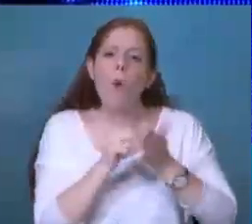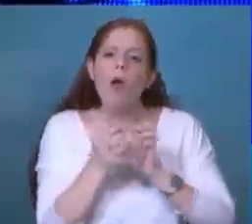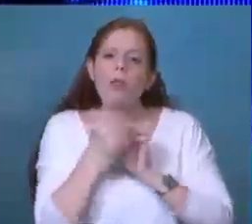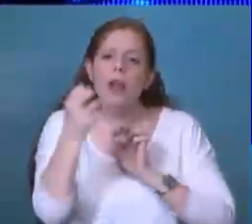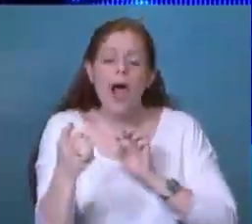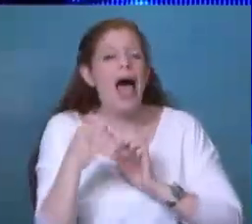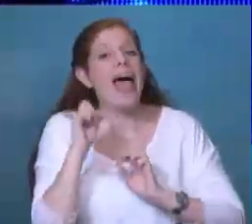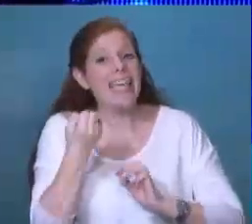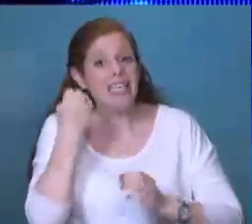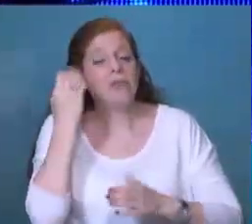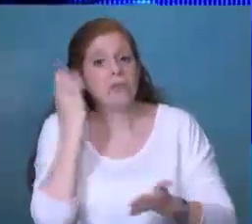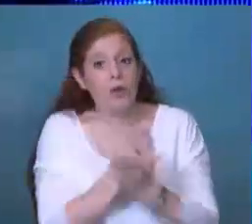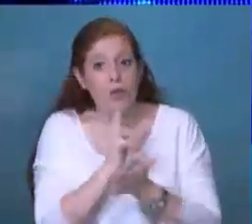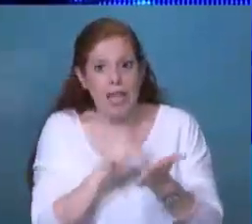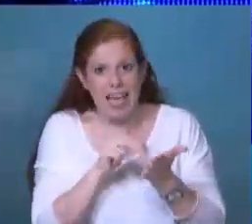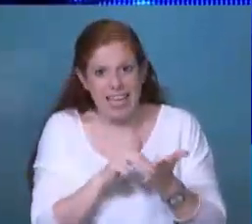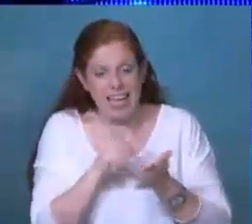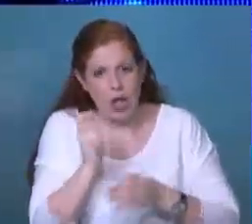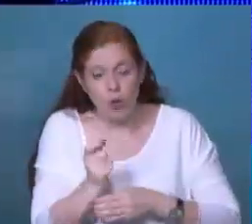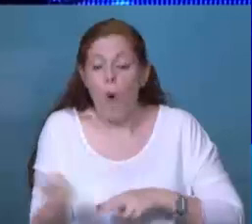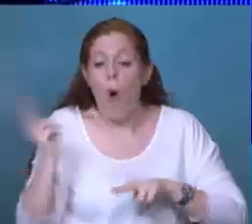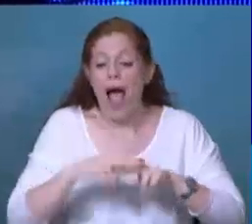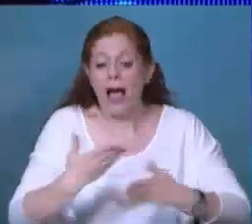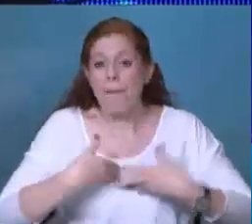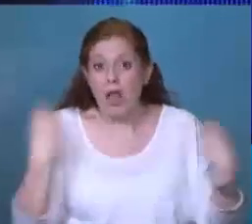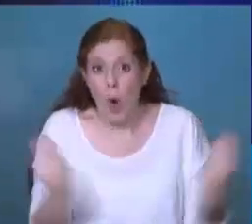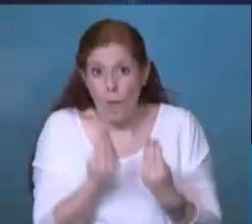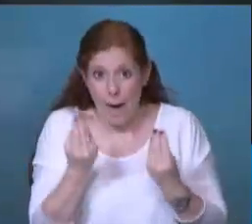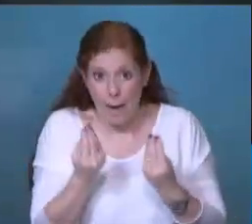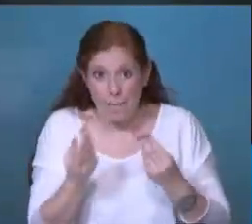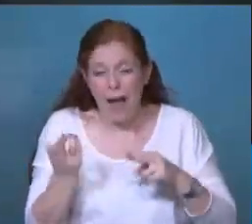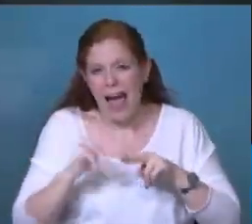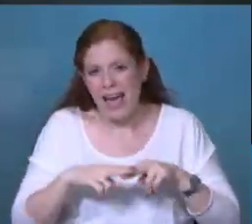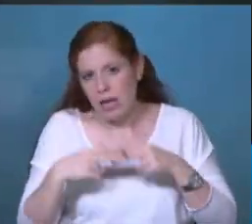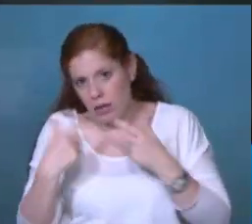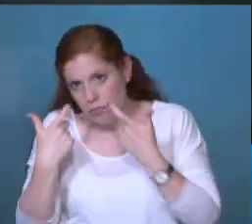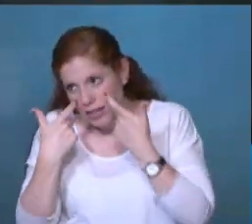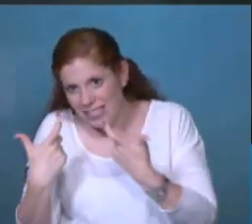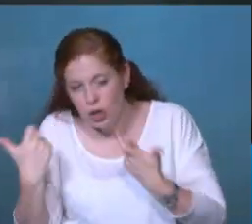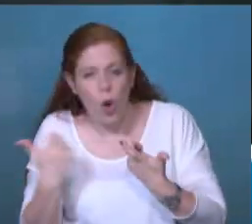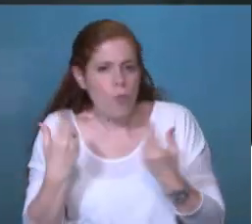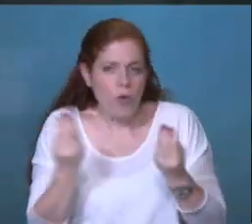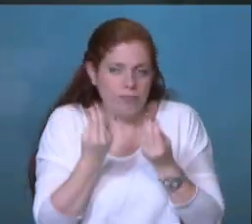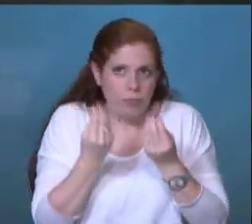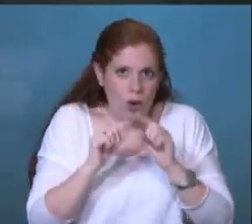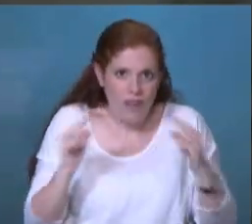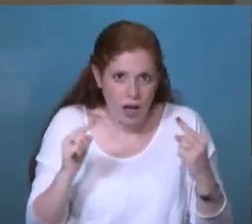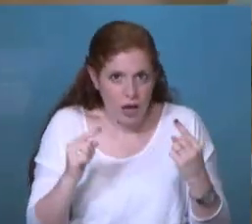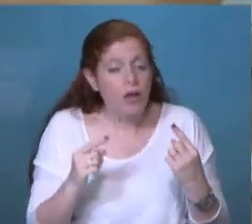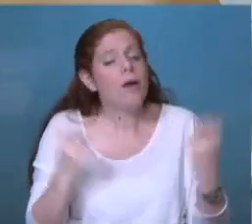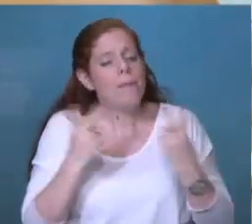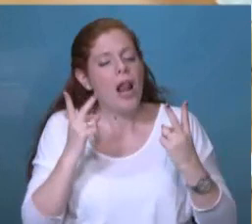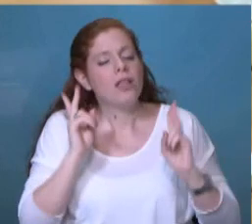וכאשר יקבע תאריך לשימוע, או אחרי קבלת החומרים על ידי הסנגורים, או כל צעד אחר מצידם, בהחלט ייתכן מסע